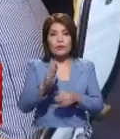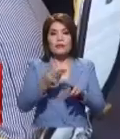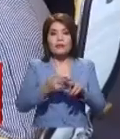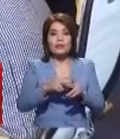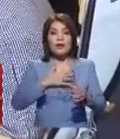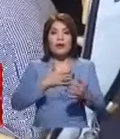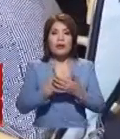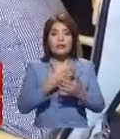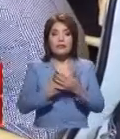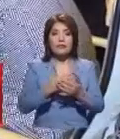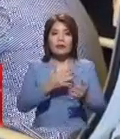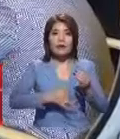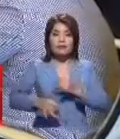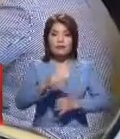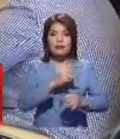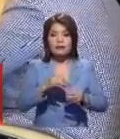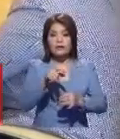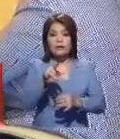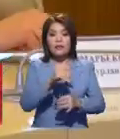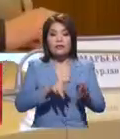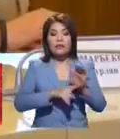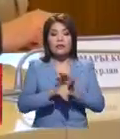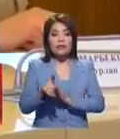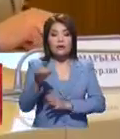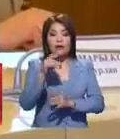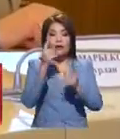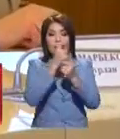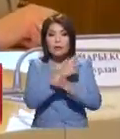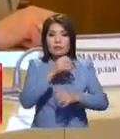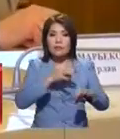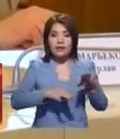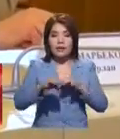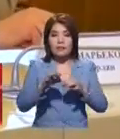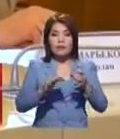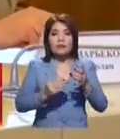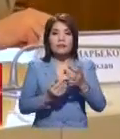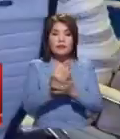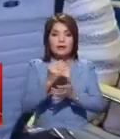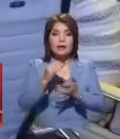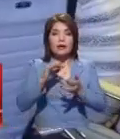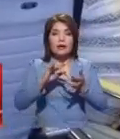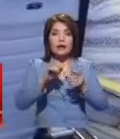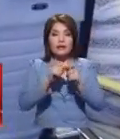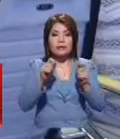Активно обсуждать перевод стрелок в этом регионе начали после опубликования проекта на портале «Открытый НПА».